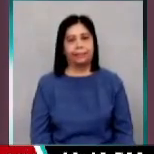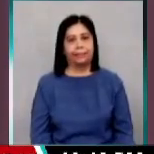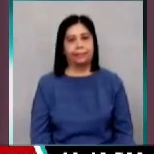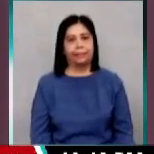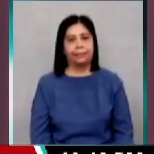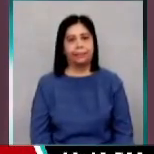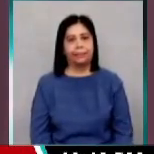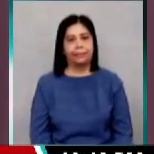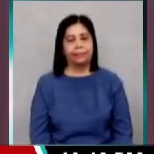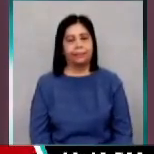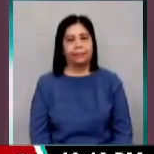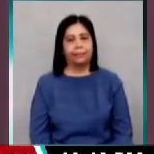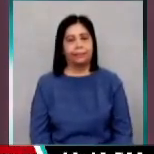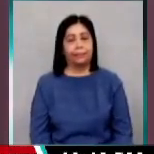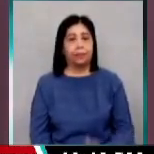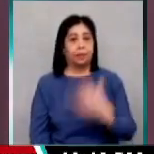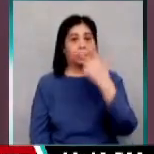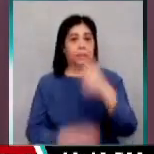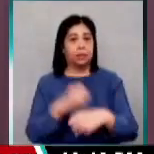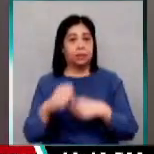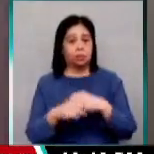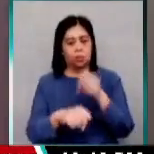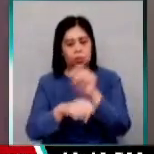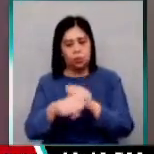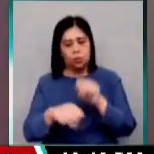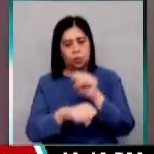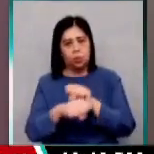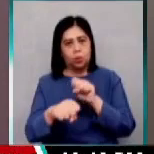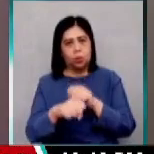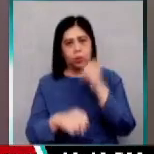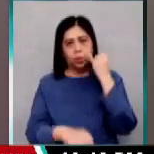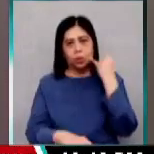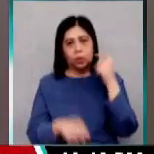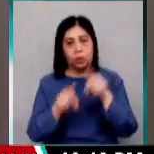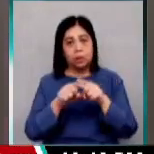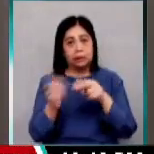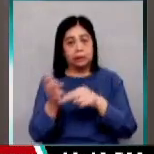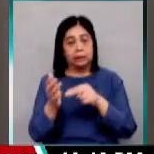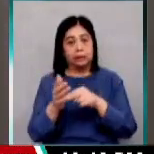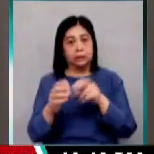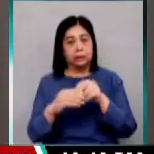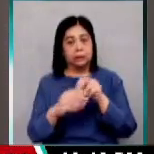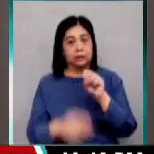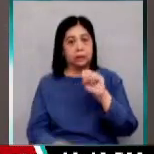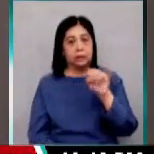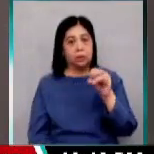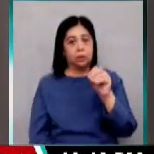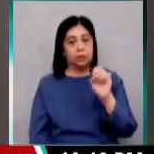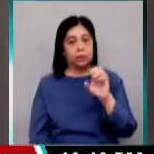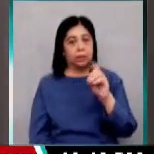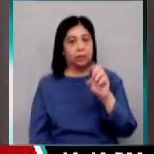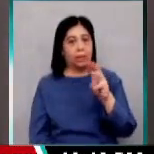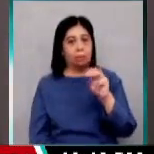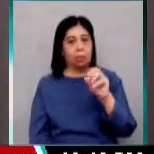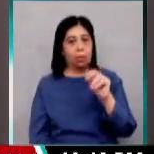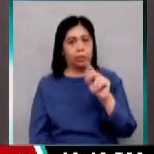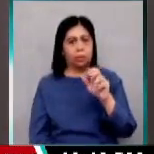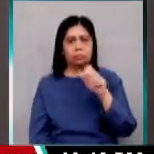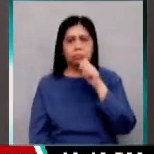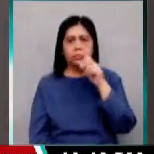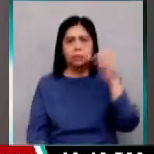Sa tatlong taon na pagtatrabaho ni Joanna bilang nurse sa ospital ng San Jose del Monte, hindi niya akalain na